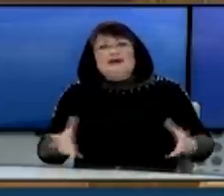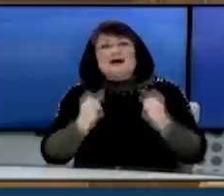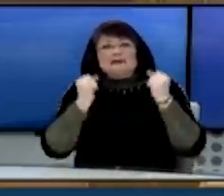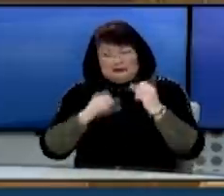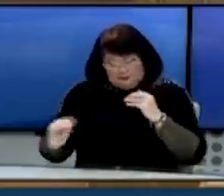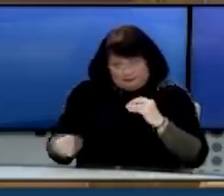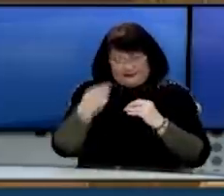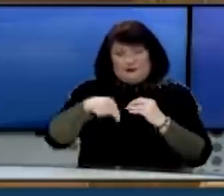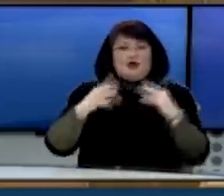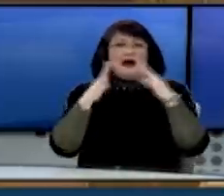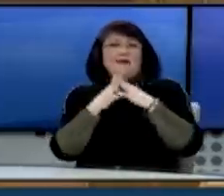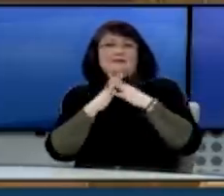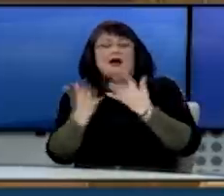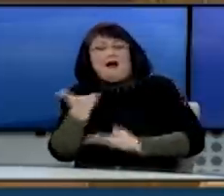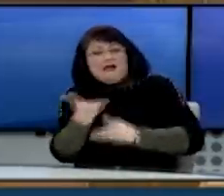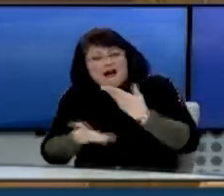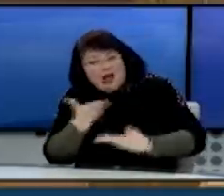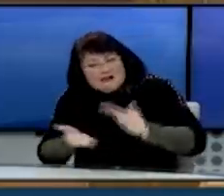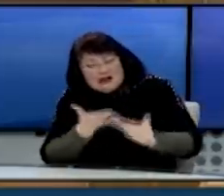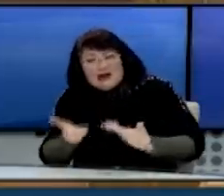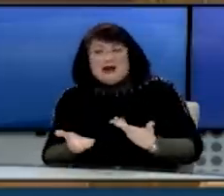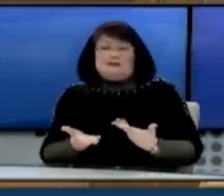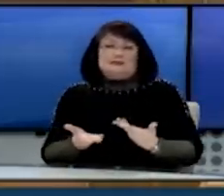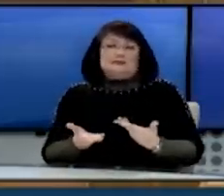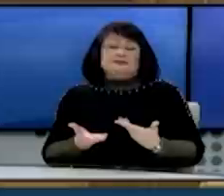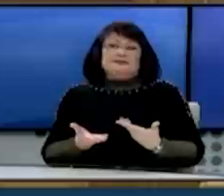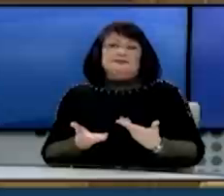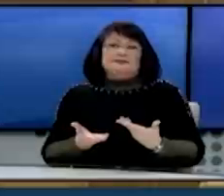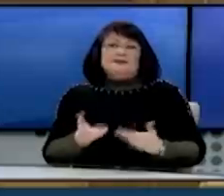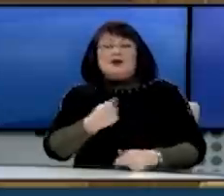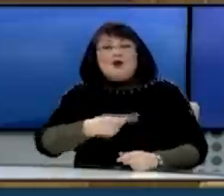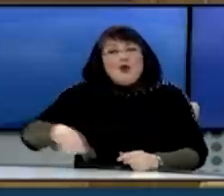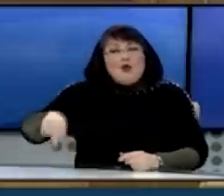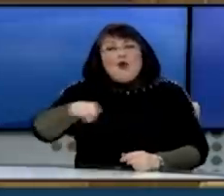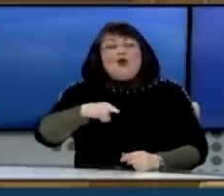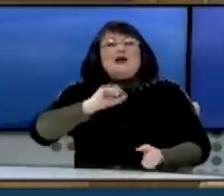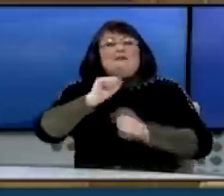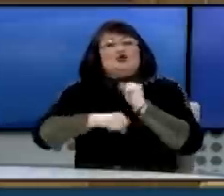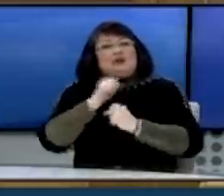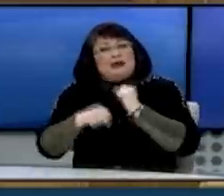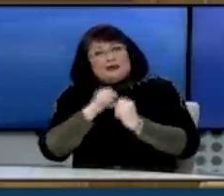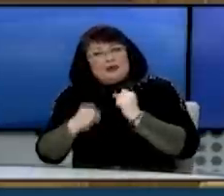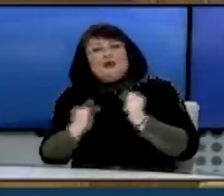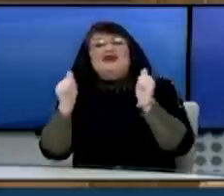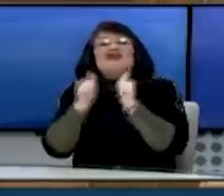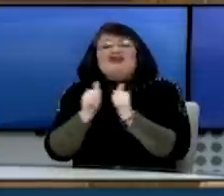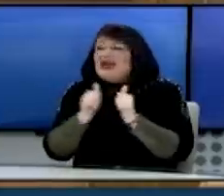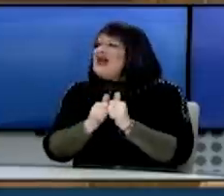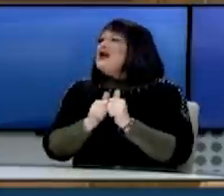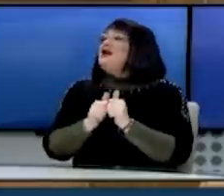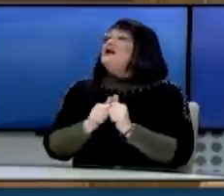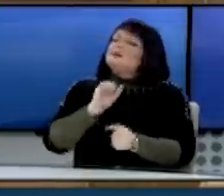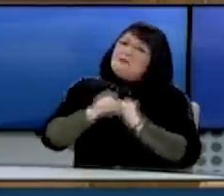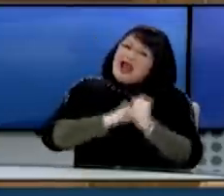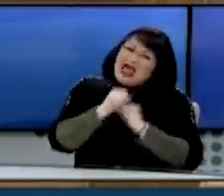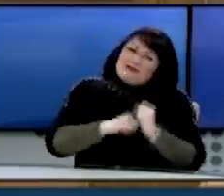γεννήθηκε μέσα στη μάχη, στην αλληλεγγύη, στην οποία δίνουν όλες τους τις δυνάμεις τα μέλη, οι φίλοι, οι